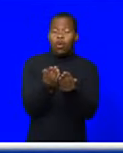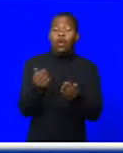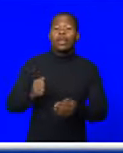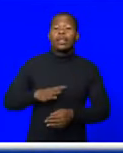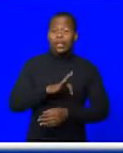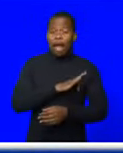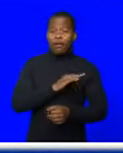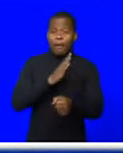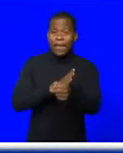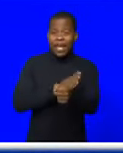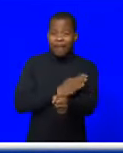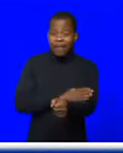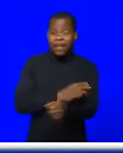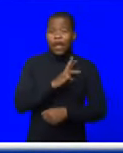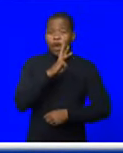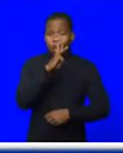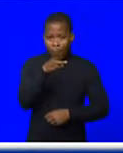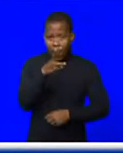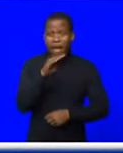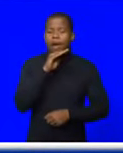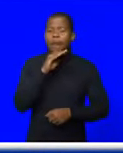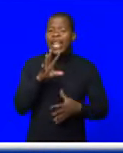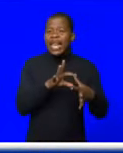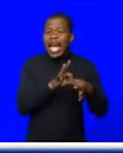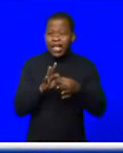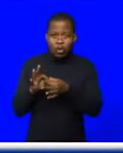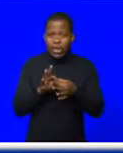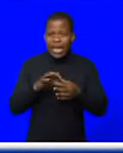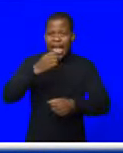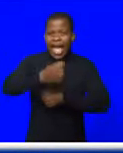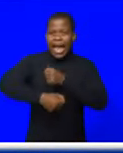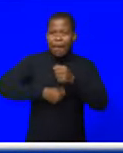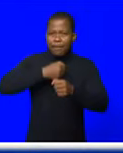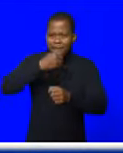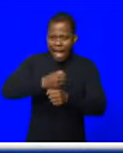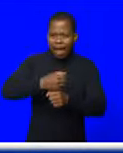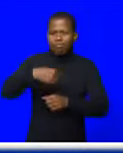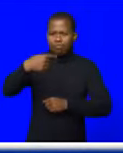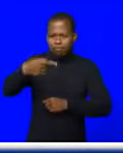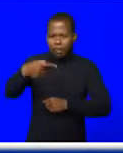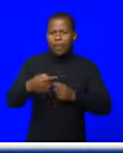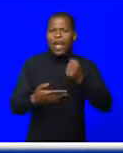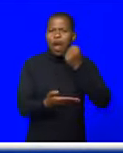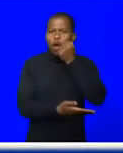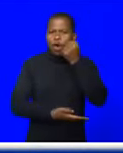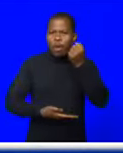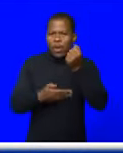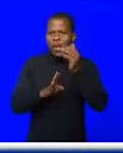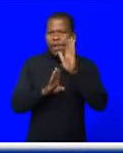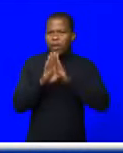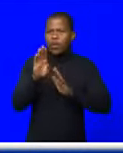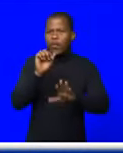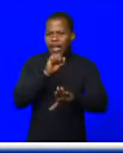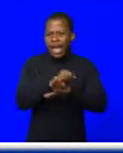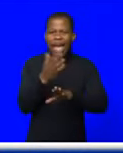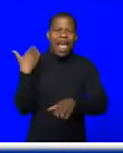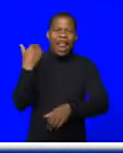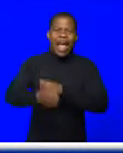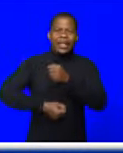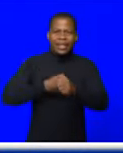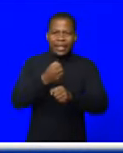siyeke sikwende every year lokuthi sithuthukise umango njengoba eminyakeni lo wengcile sakhona lapha